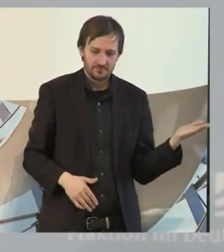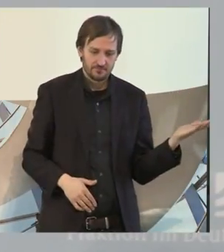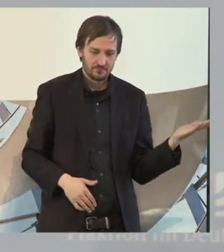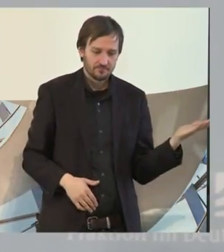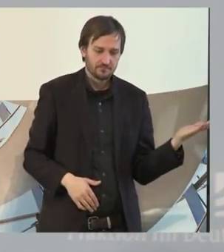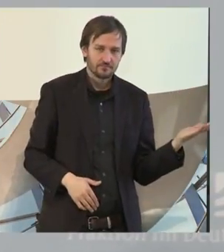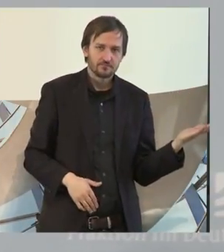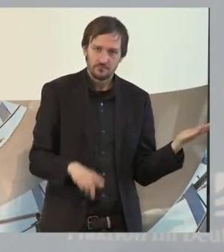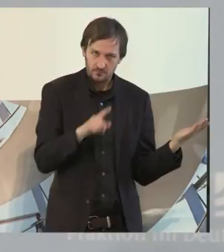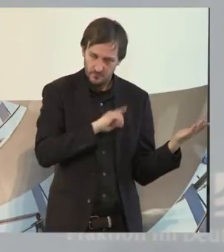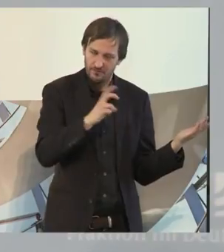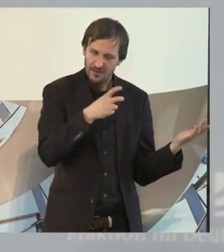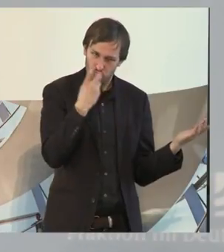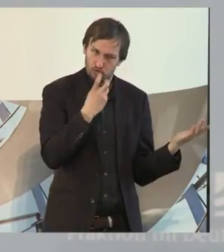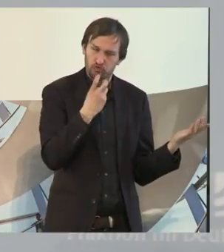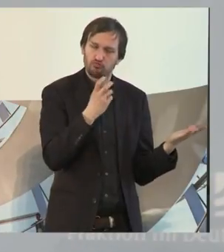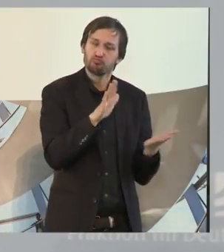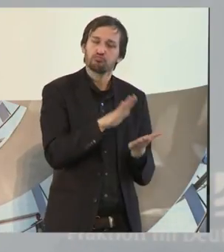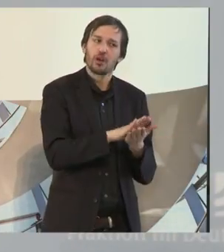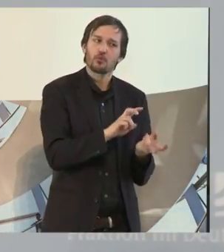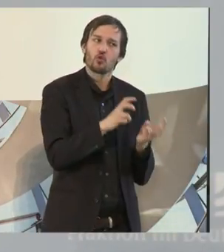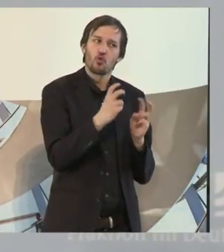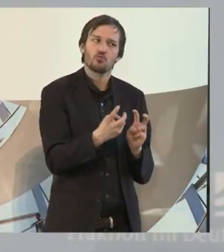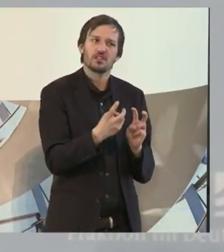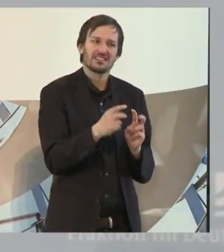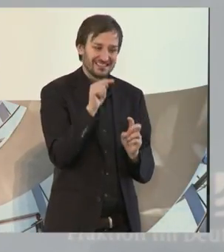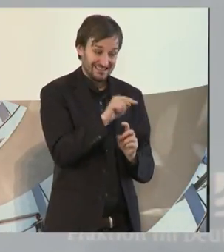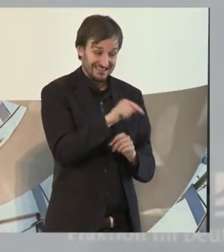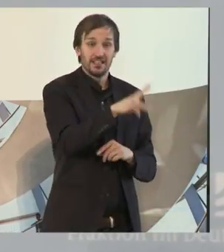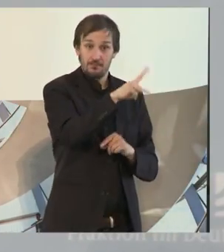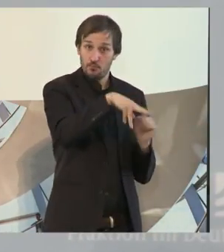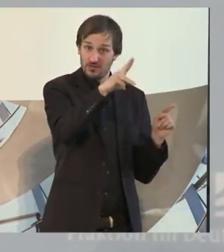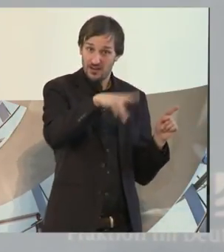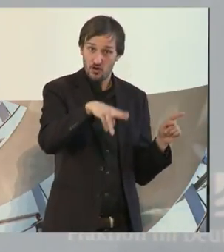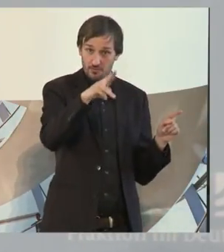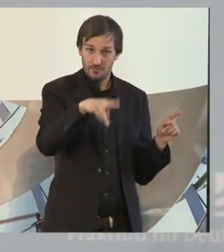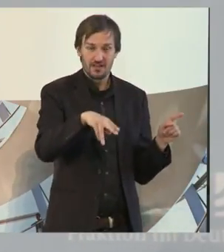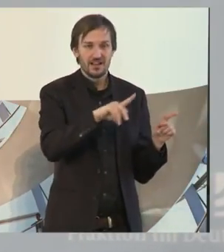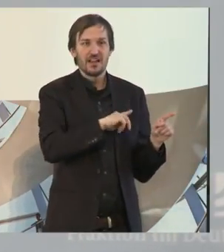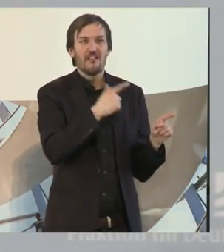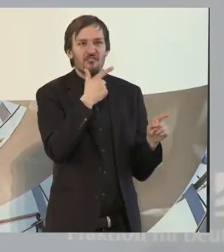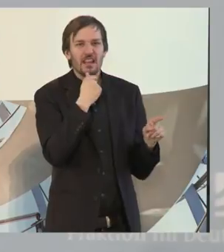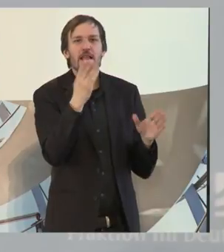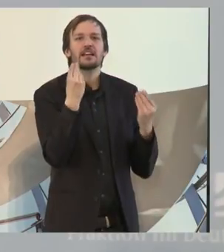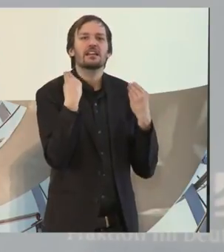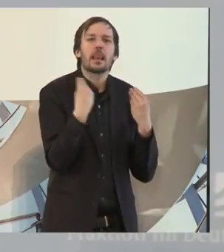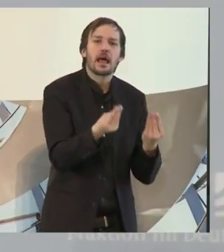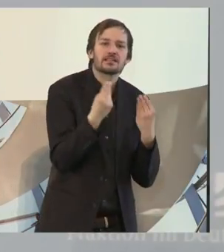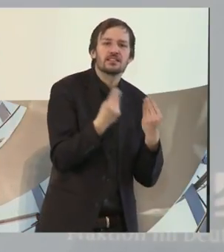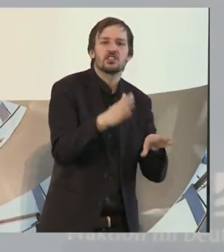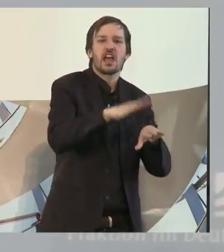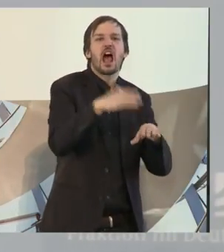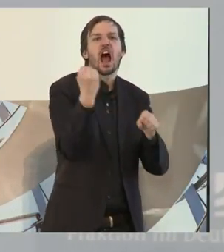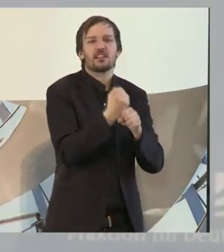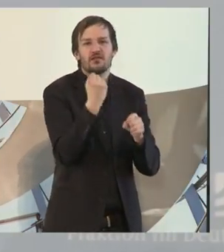oder es auch umgesetzt haben, in diesem Museum klassisches Handwerk zu vermitteln an die Menschen mit Behinderung,